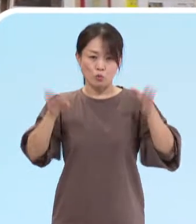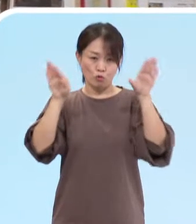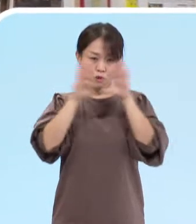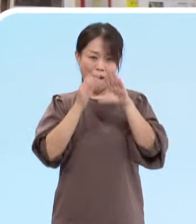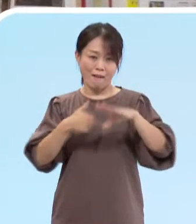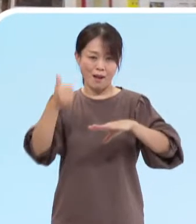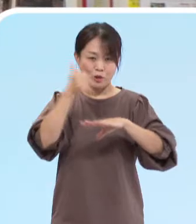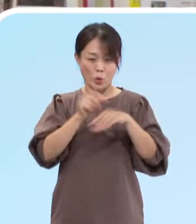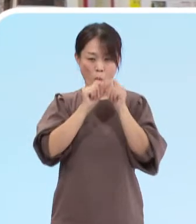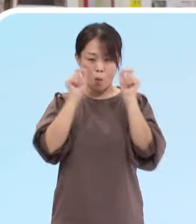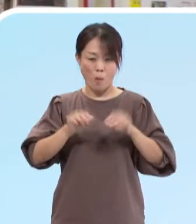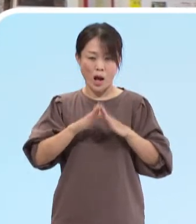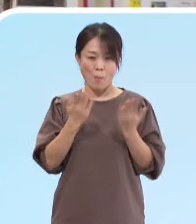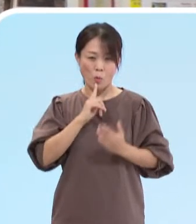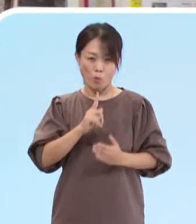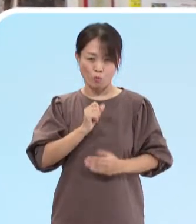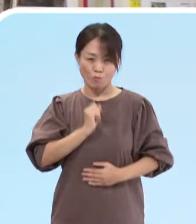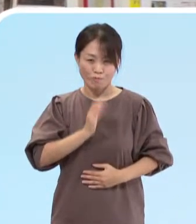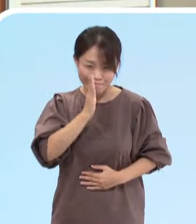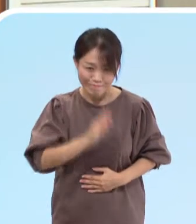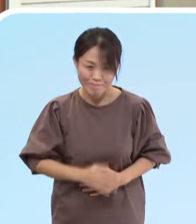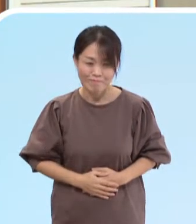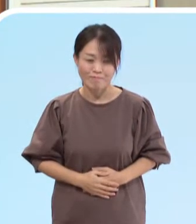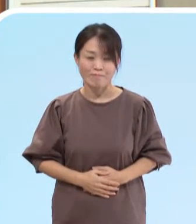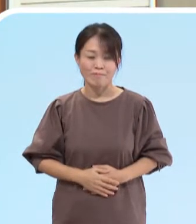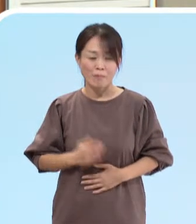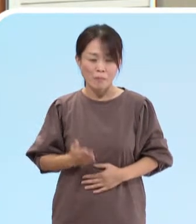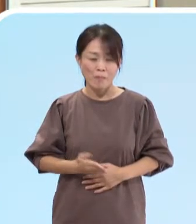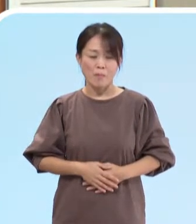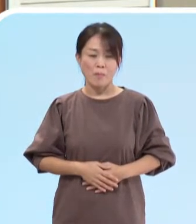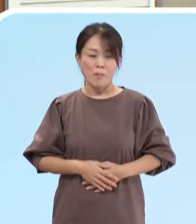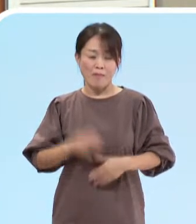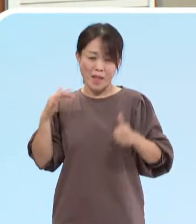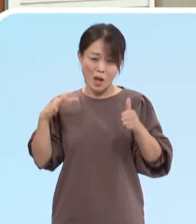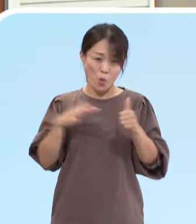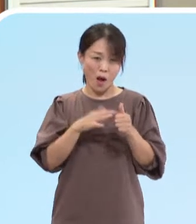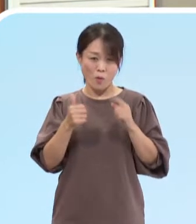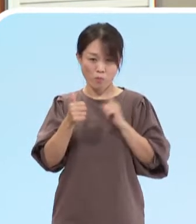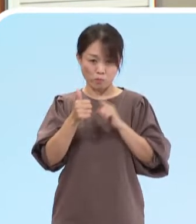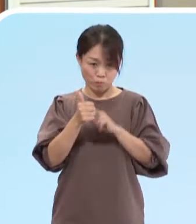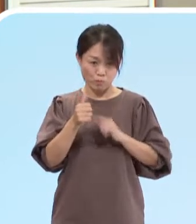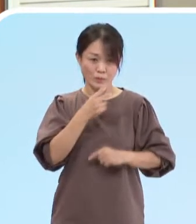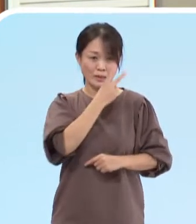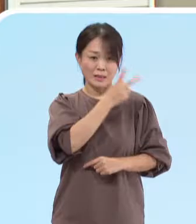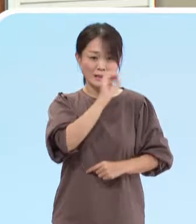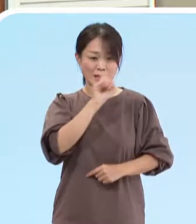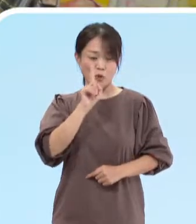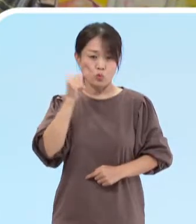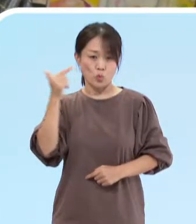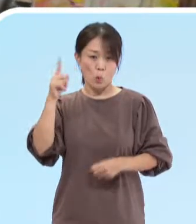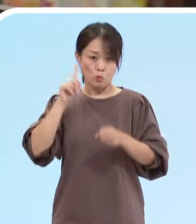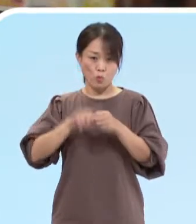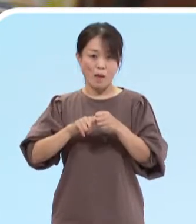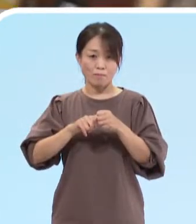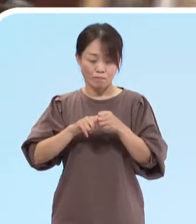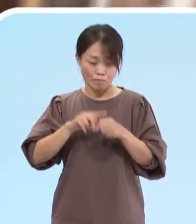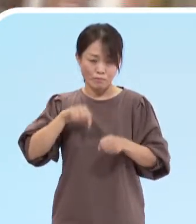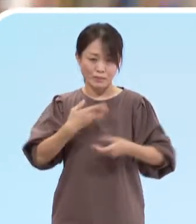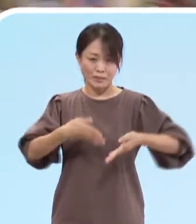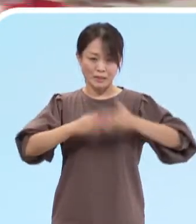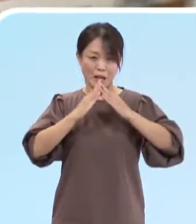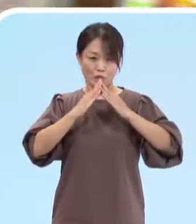本さなうと言います。よろしくお願いします。 こちらはビートルズの大ファンである岡本さんが2016